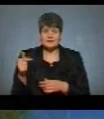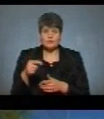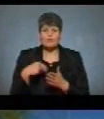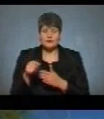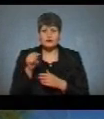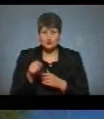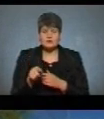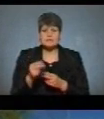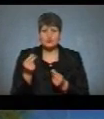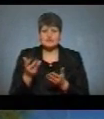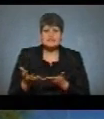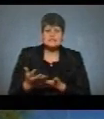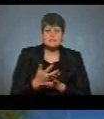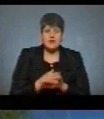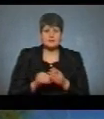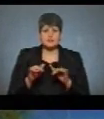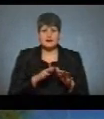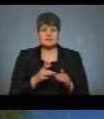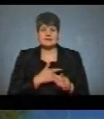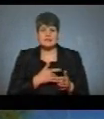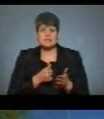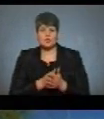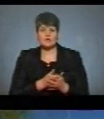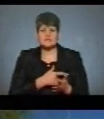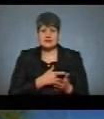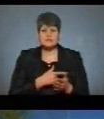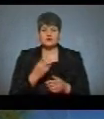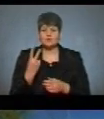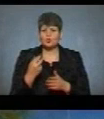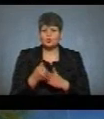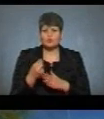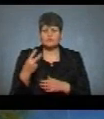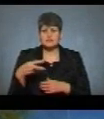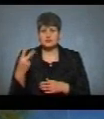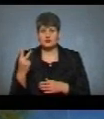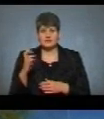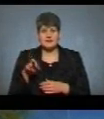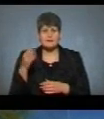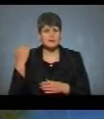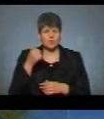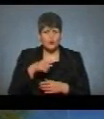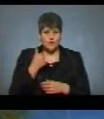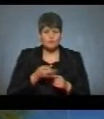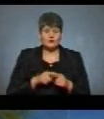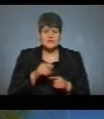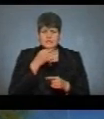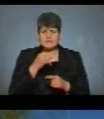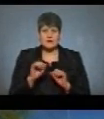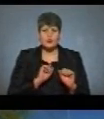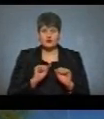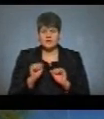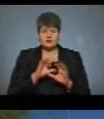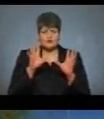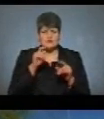які волонтери зібрали під час акції «Серце до серця» з 2 до 22 квітня минулого року. Про це розповів координатор